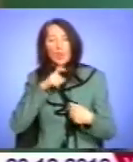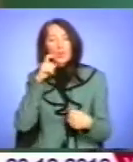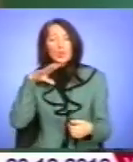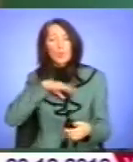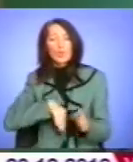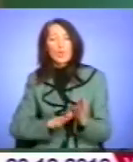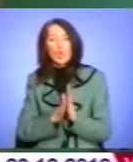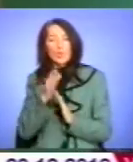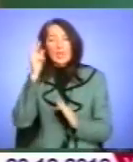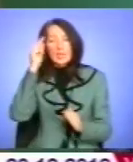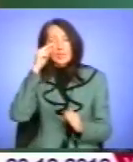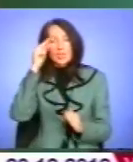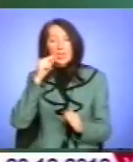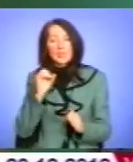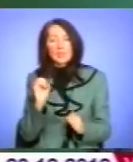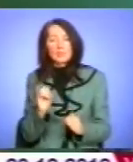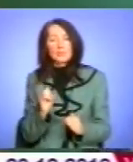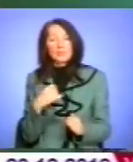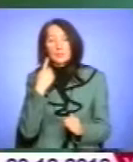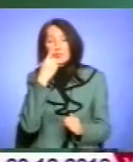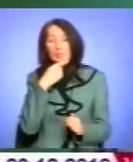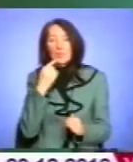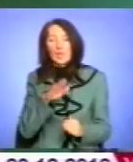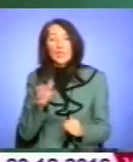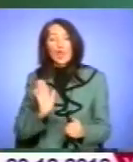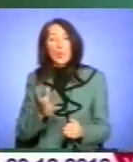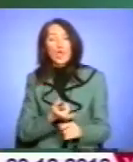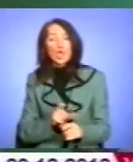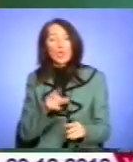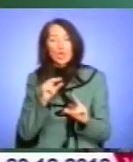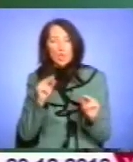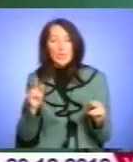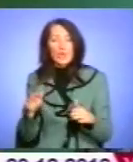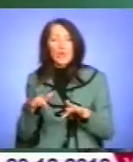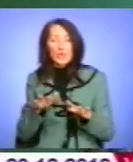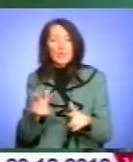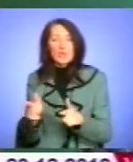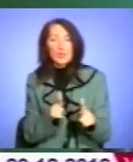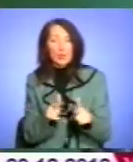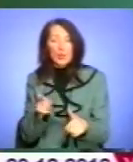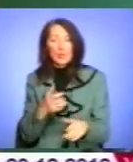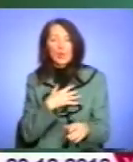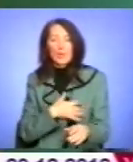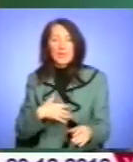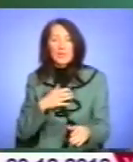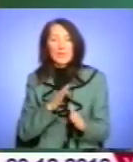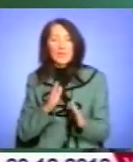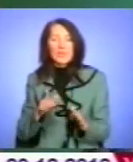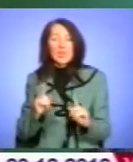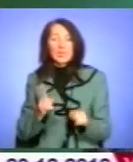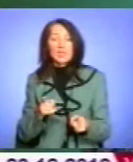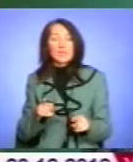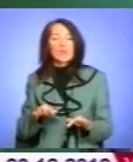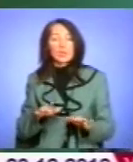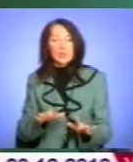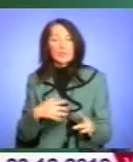рости, навчатися. І, власне, діти були дуже щасливі ще в процесі підготовки. Тобто тут важливе не тільки дійство на сцені, а